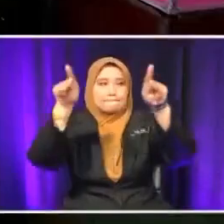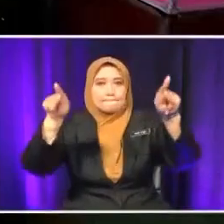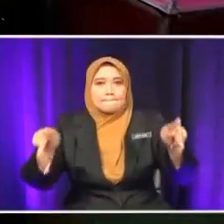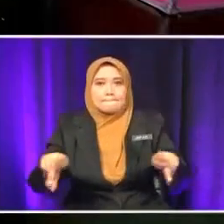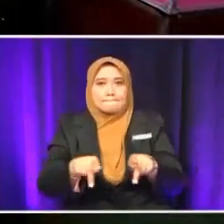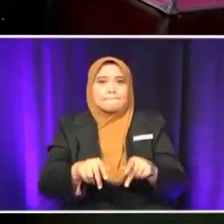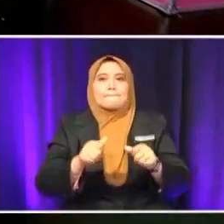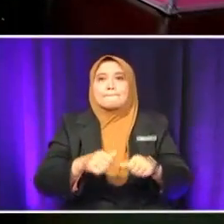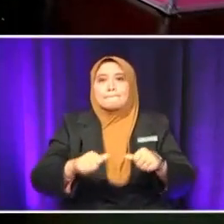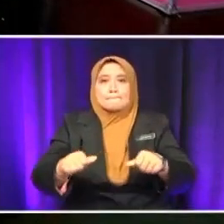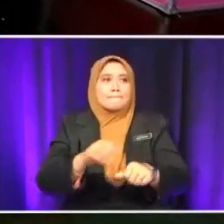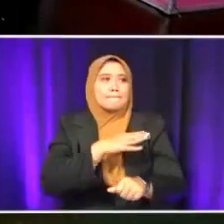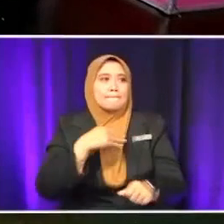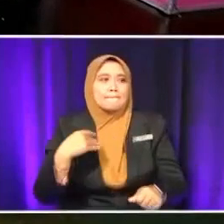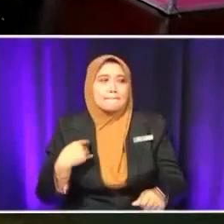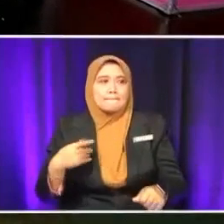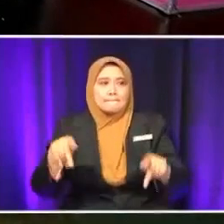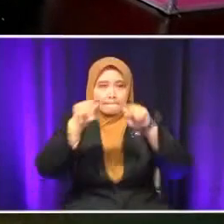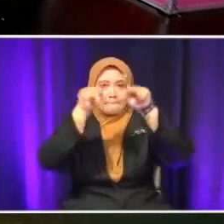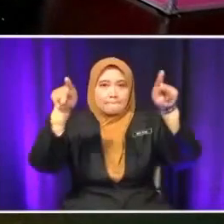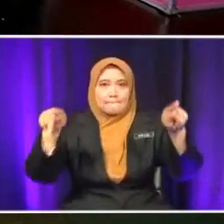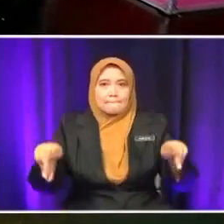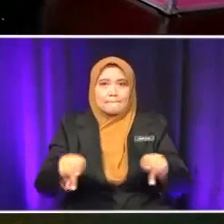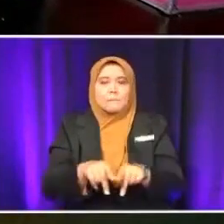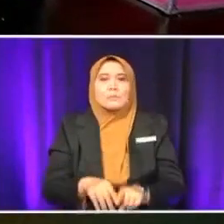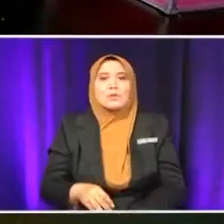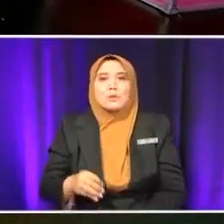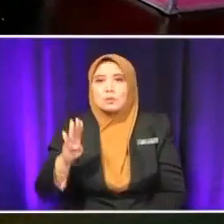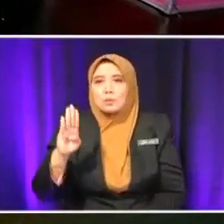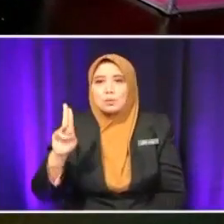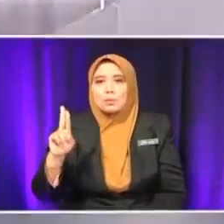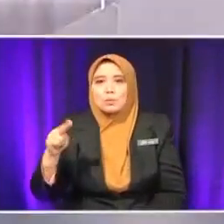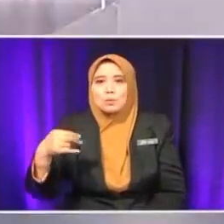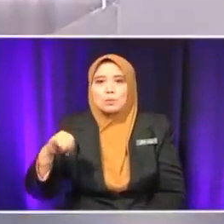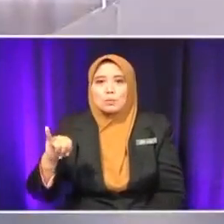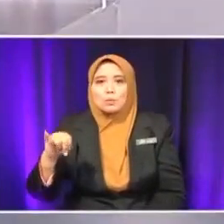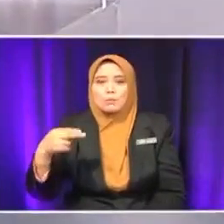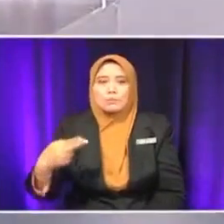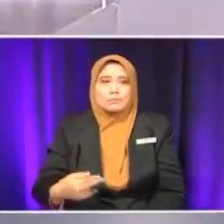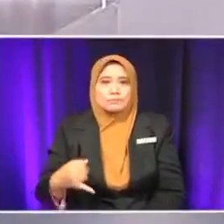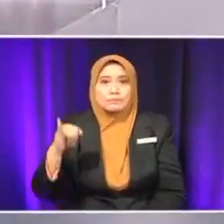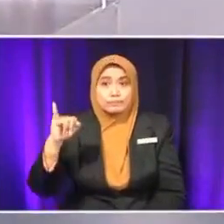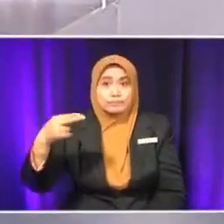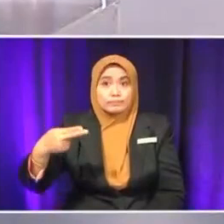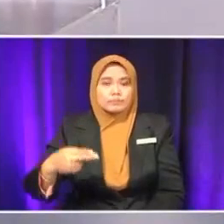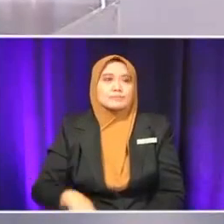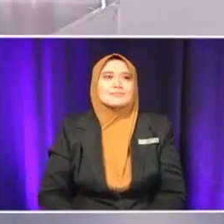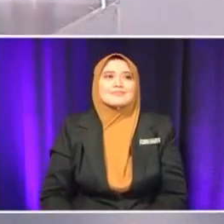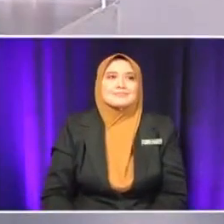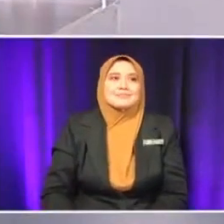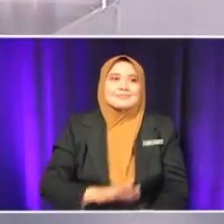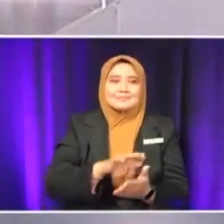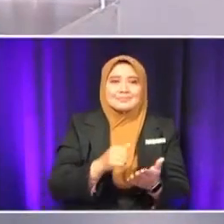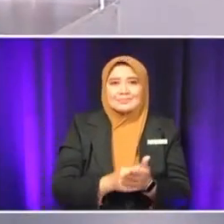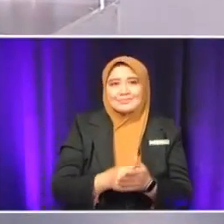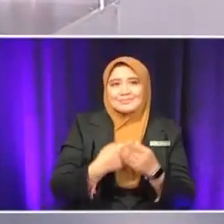pelekat yang ketua kelas dapat hari ini, cikgu? Ketua kelas boleh bagi dua terus. Dua terus. Sebab tolong bantu cikgu sekali dalam kelas ni. Dan dapat jawab dua kan, jarak dan masa.